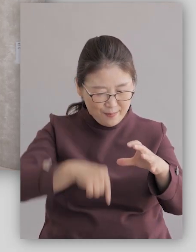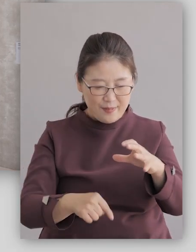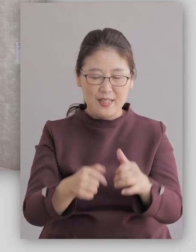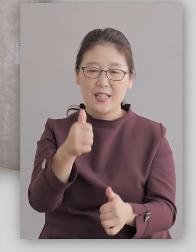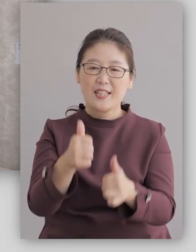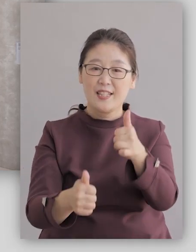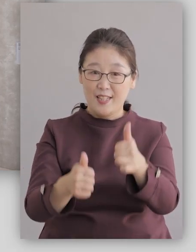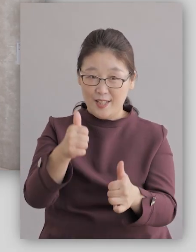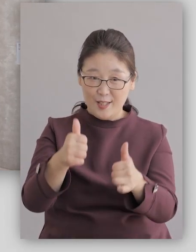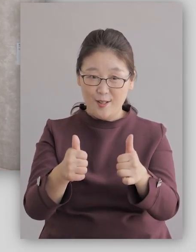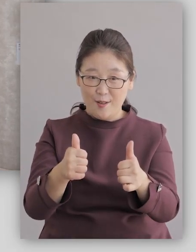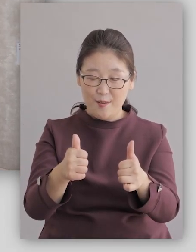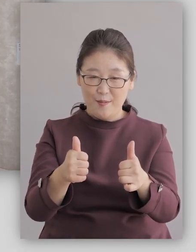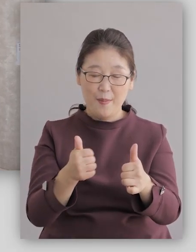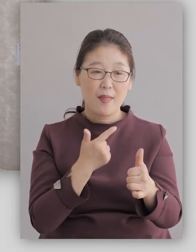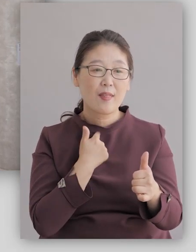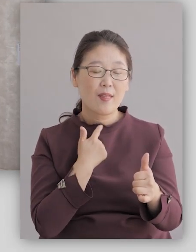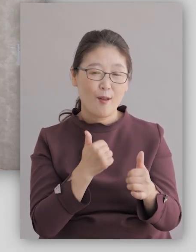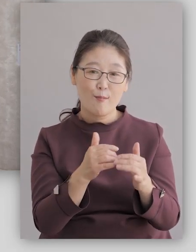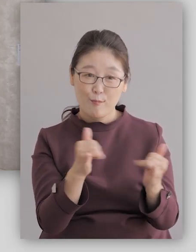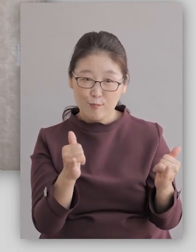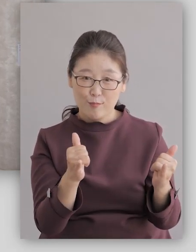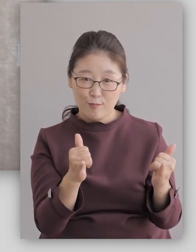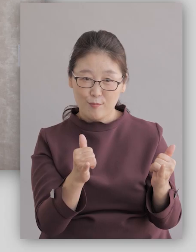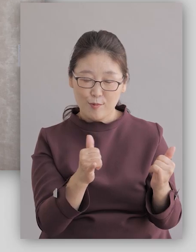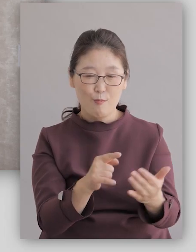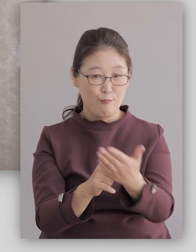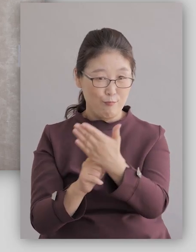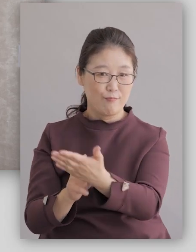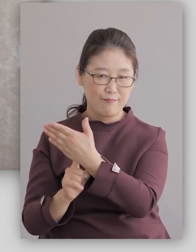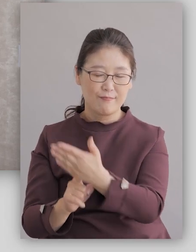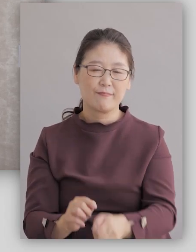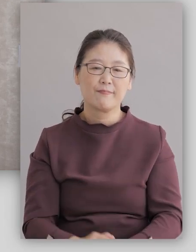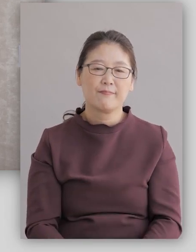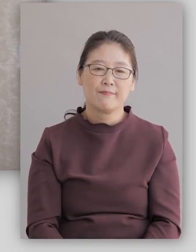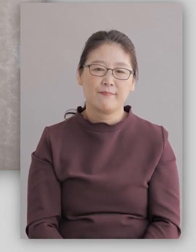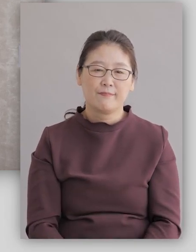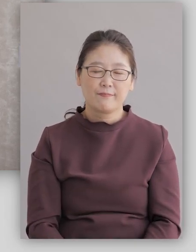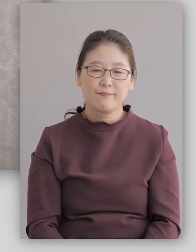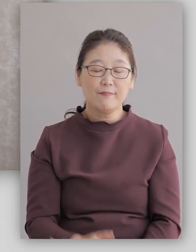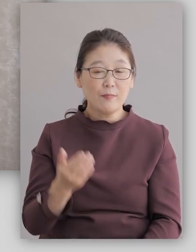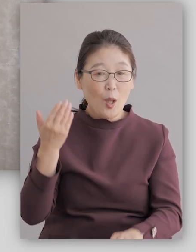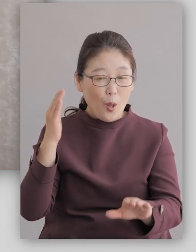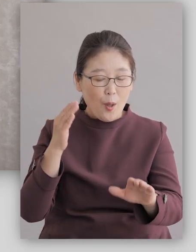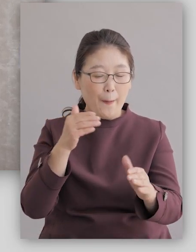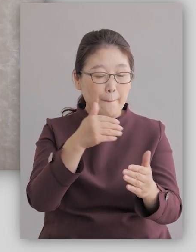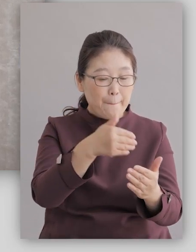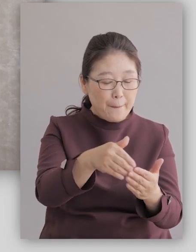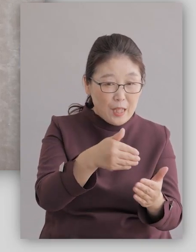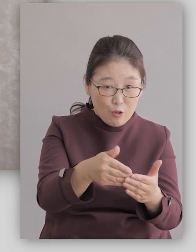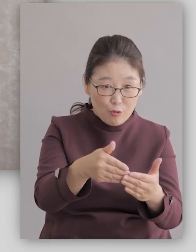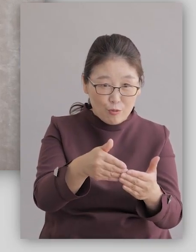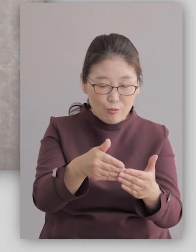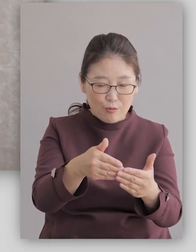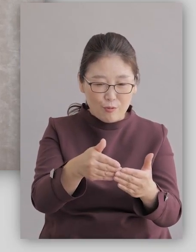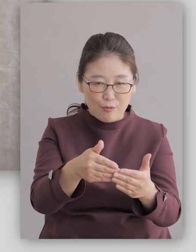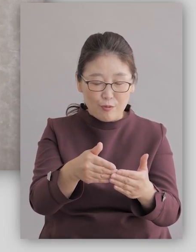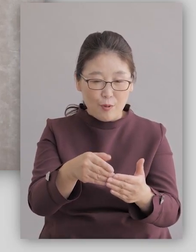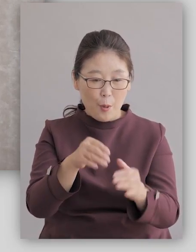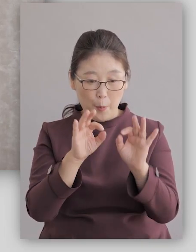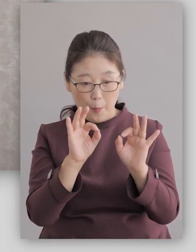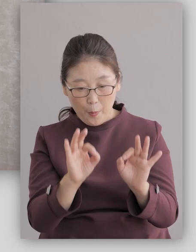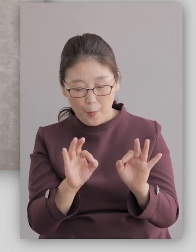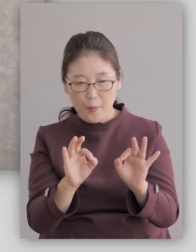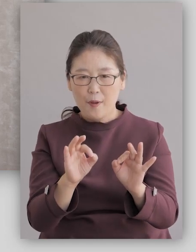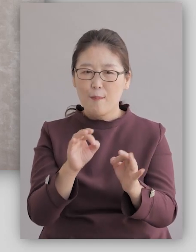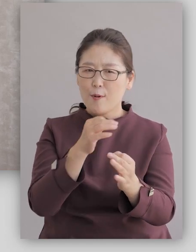실험한 작가님들이 이렇게 등장을 하게 되고 현대미술에 들어오면서 사실은 굉장히